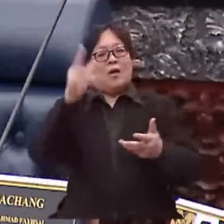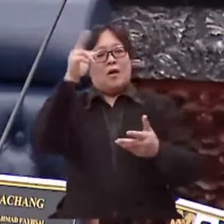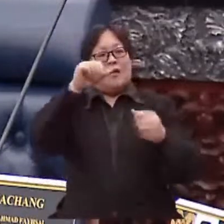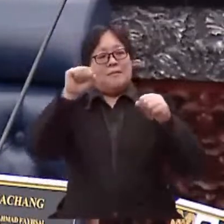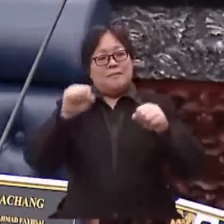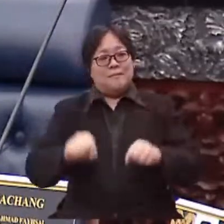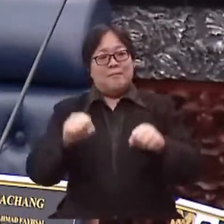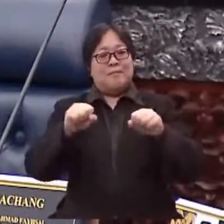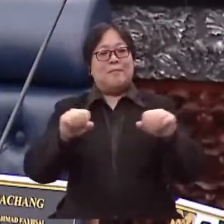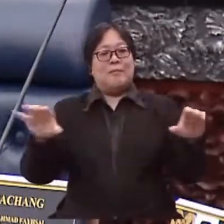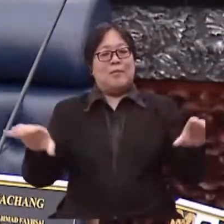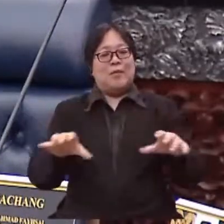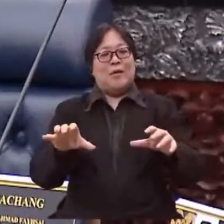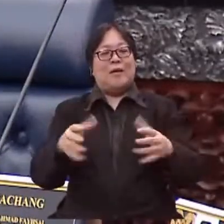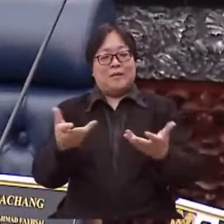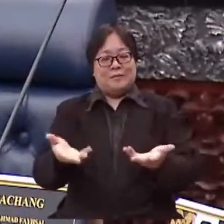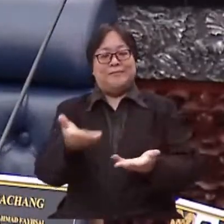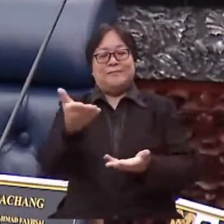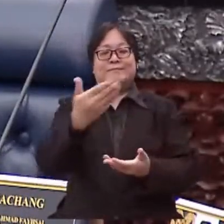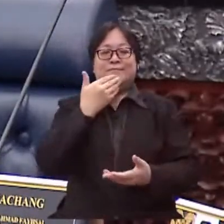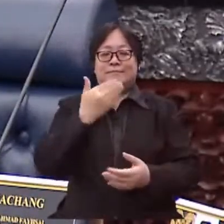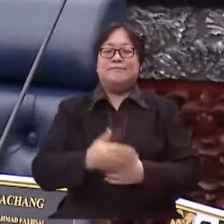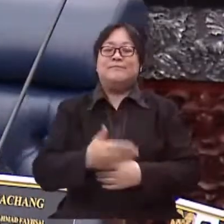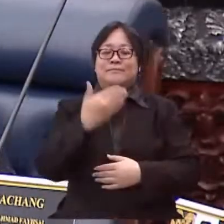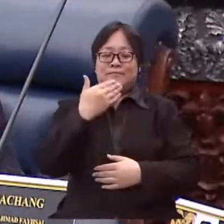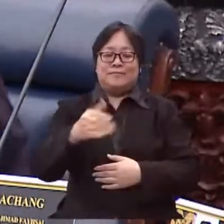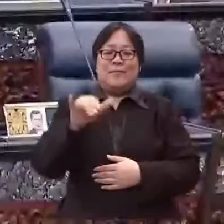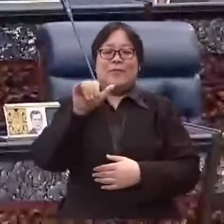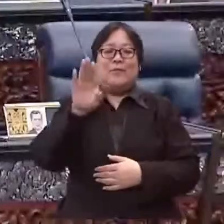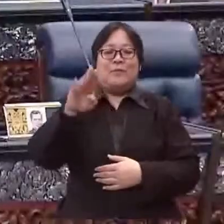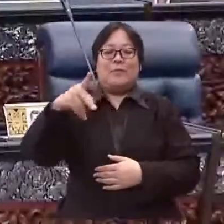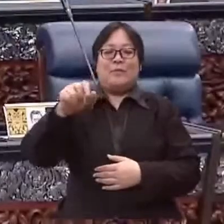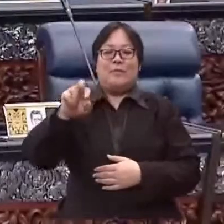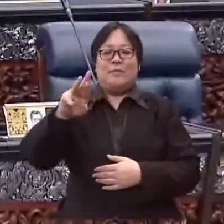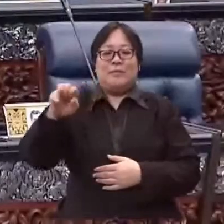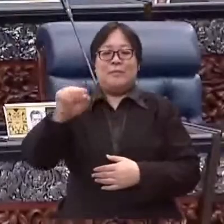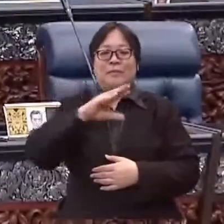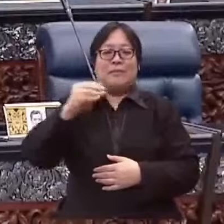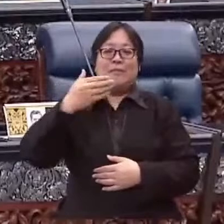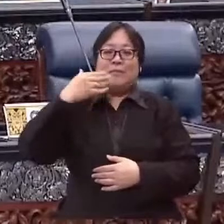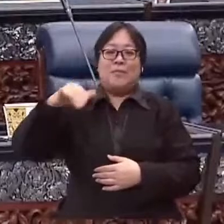kerajaan boleh melakukan paksaan Terima kasih yang memuat masing-masing